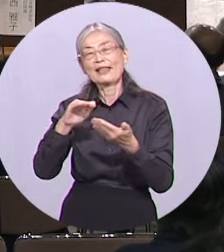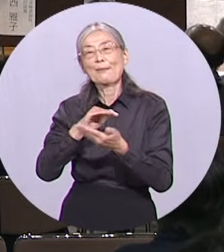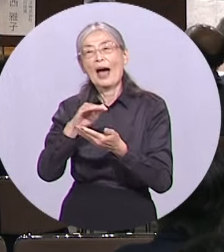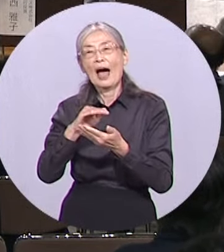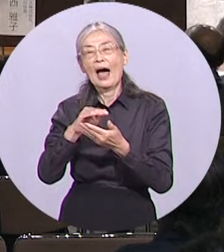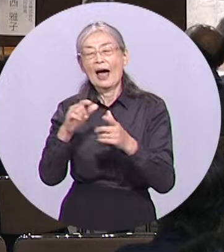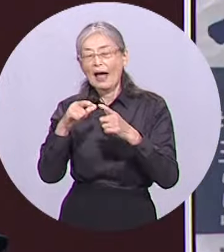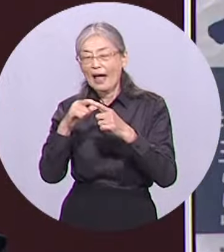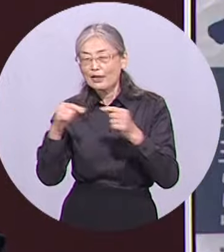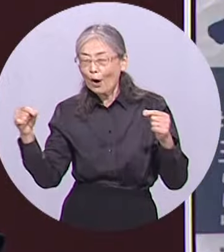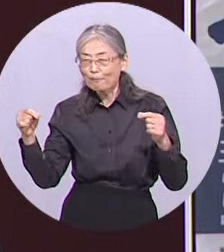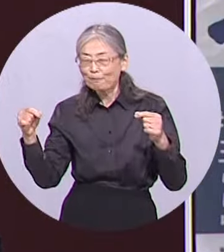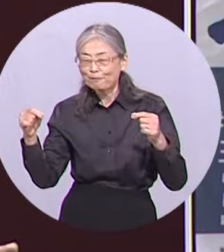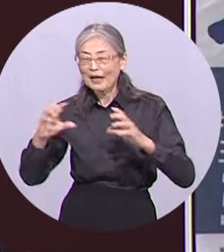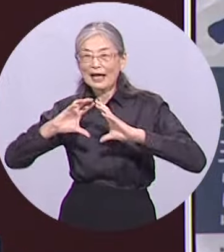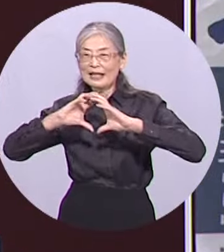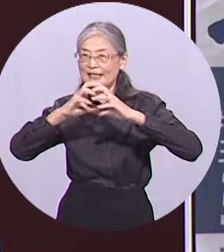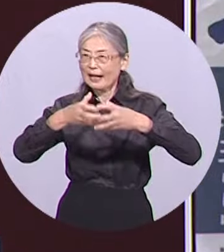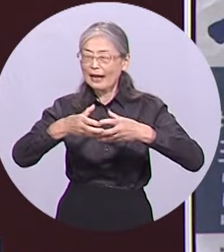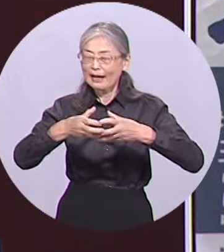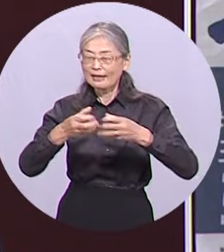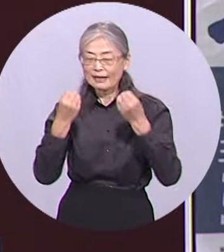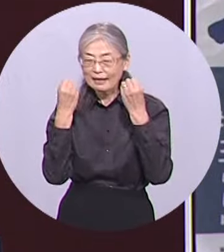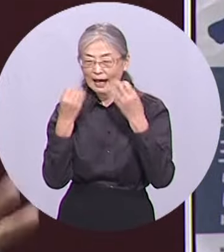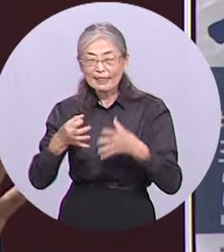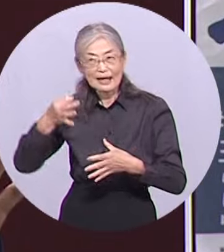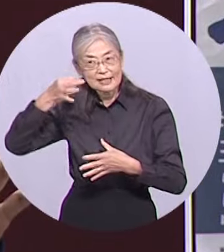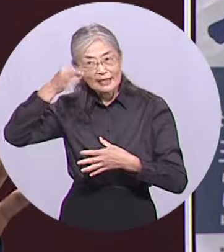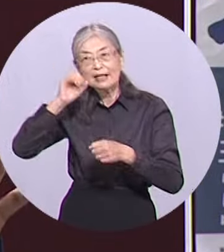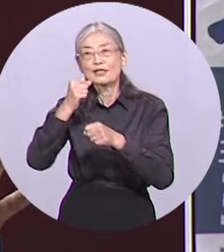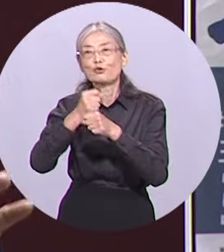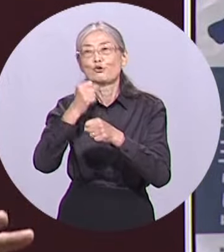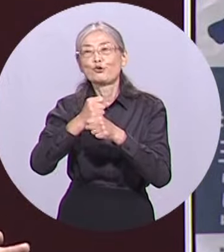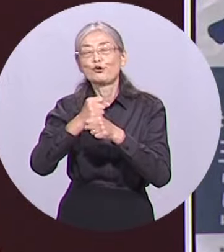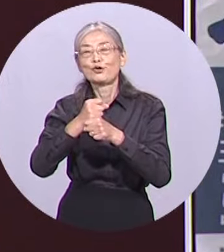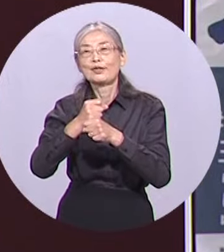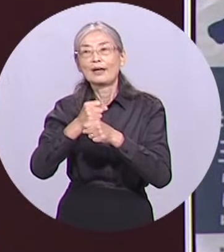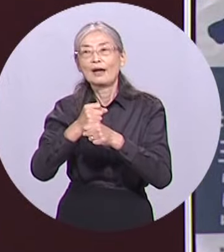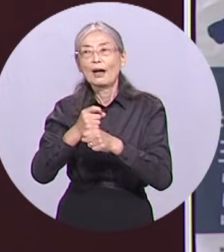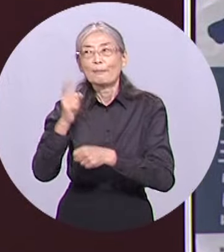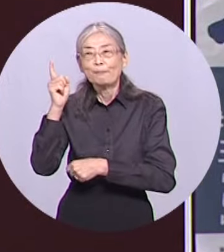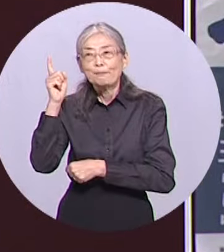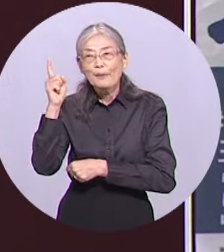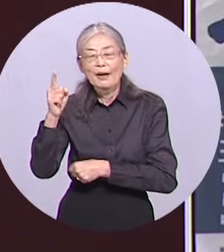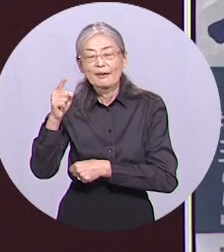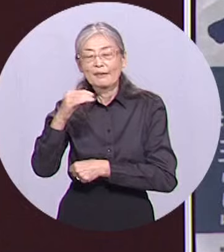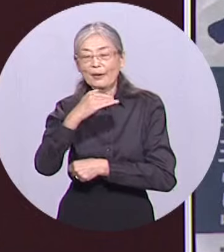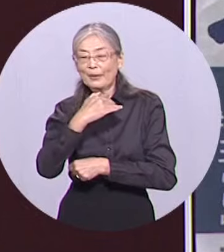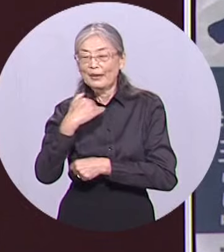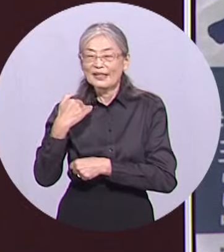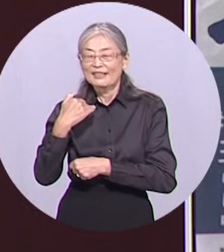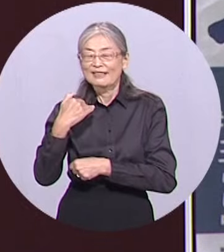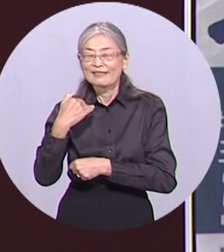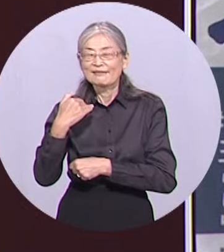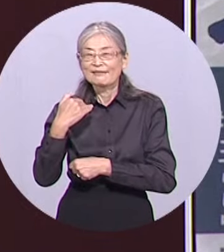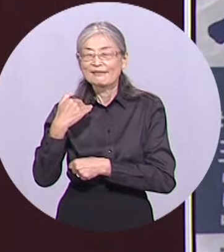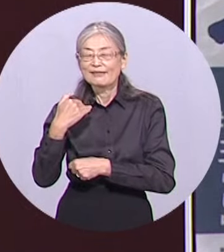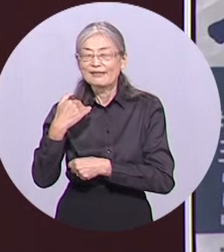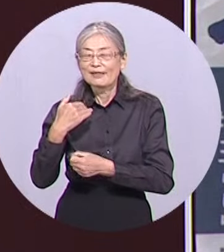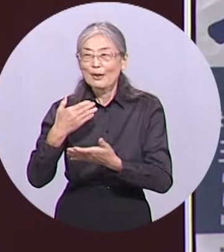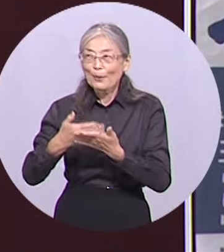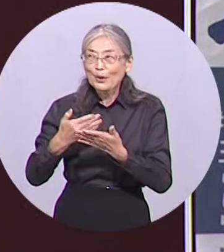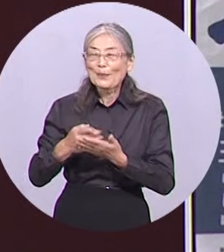日本全国、そして世界に新たな価値を作っていく、これが多分渋沢一が我々の今の時代に、求め